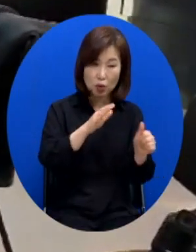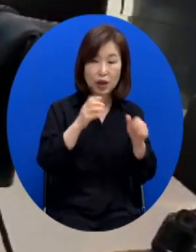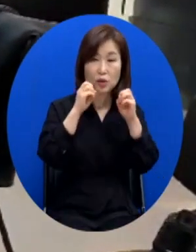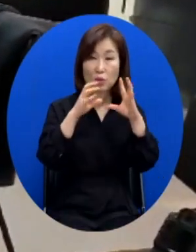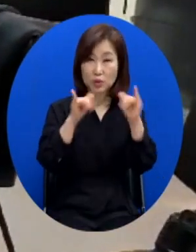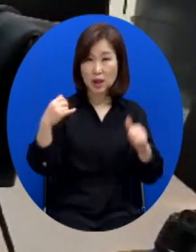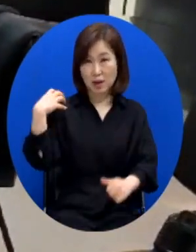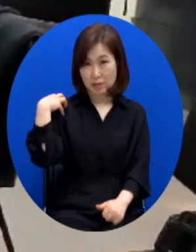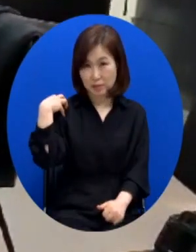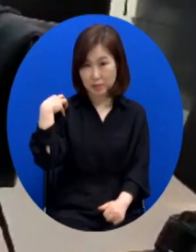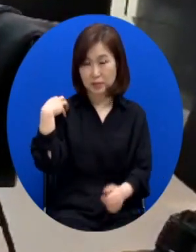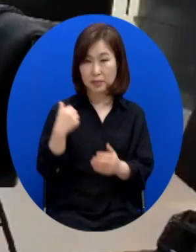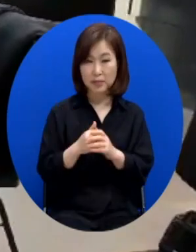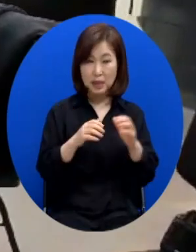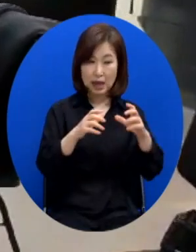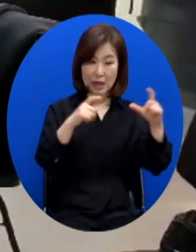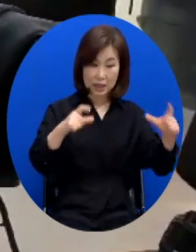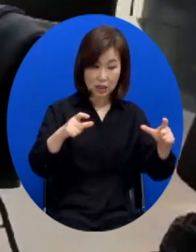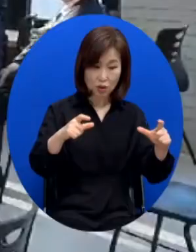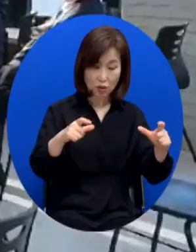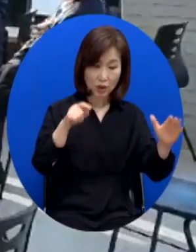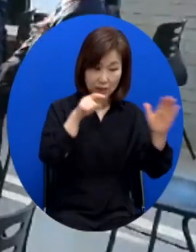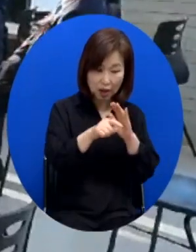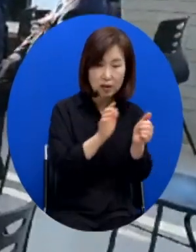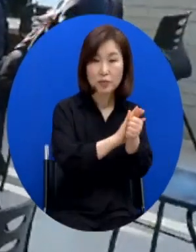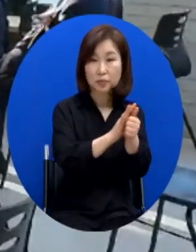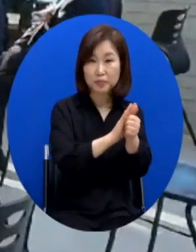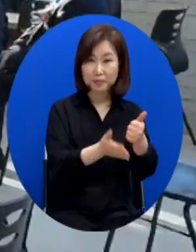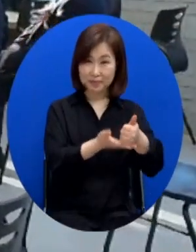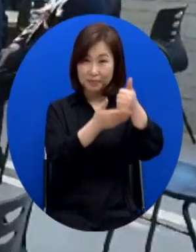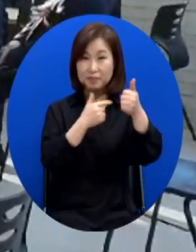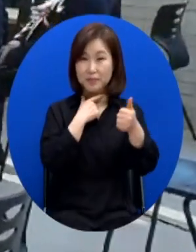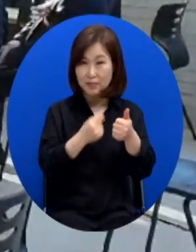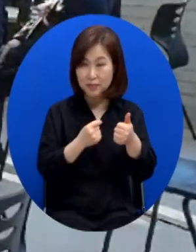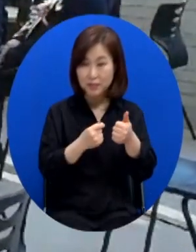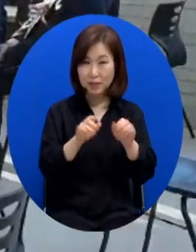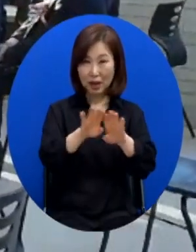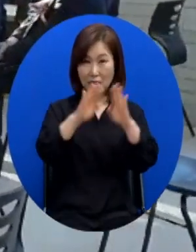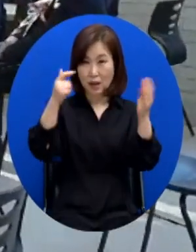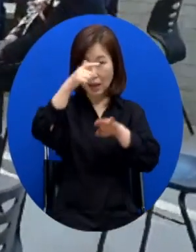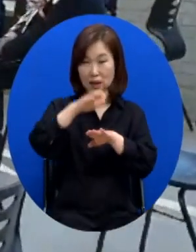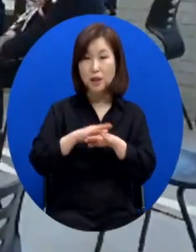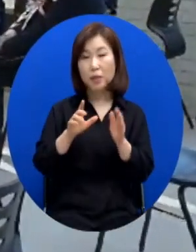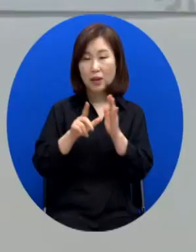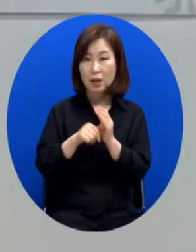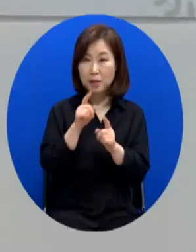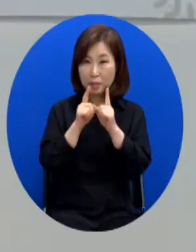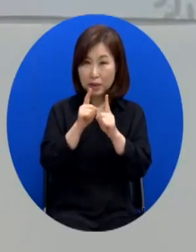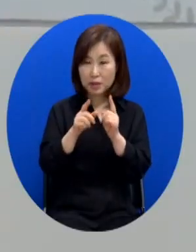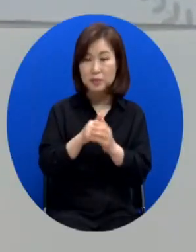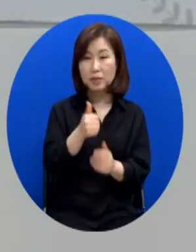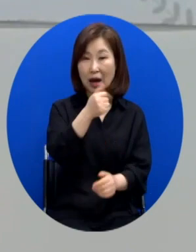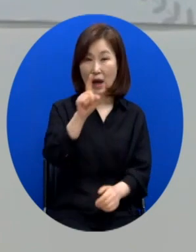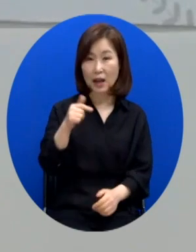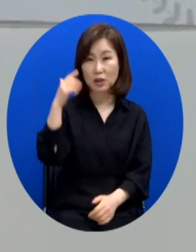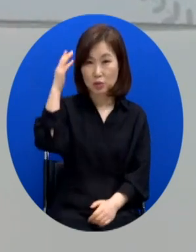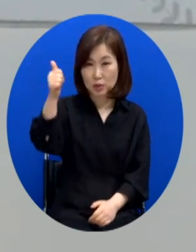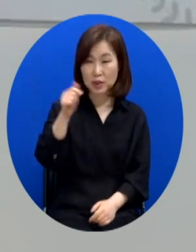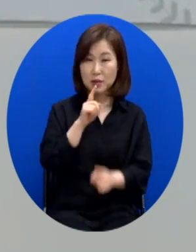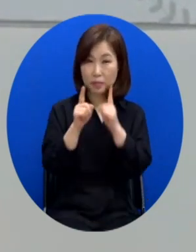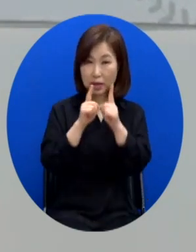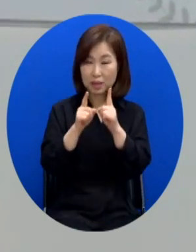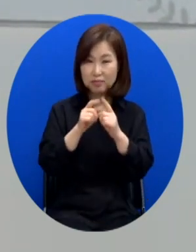갖고 지역사회 안으로 들어가 섬기겠다고 말했습니다. 개관 예배에서 설교를 전한 기성 한기채 총회장은